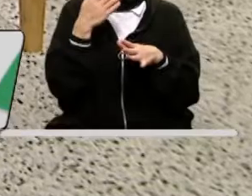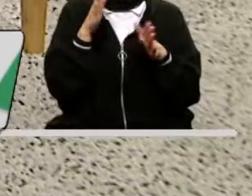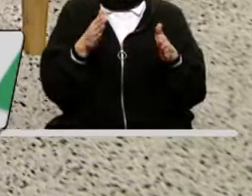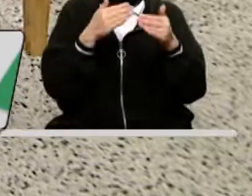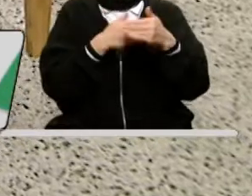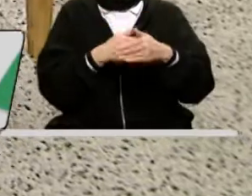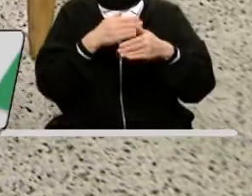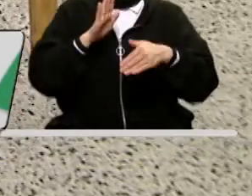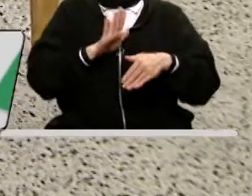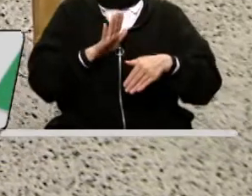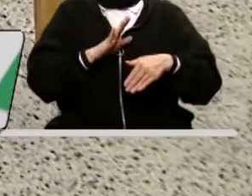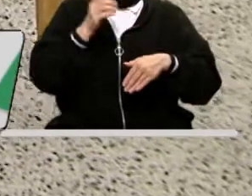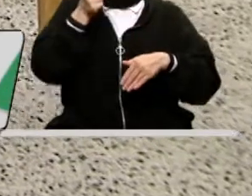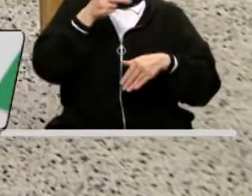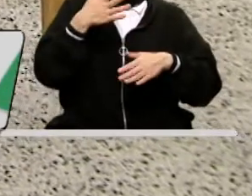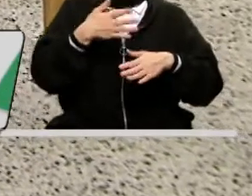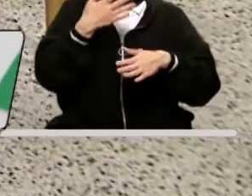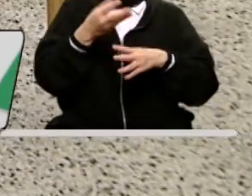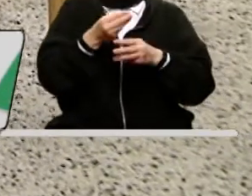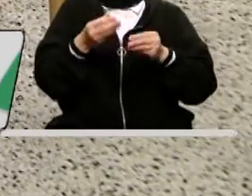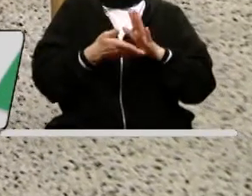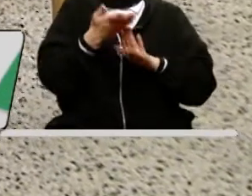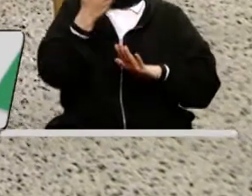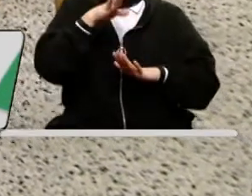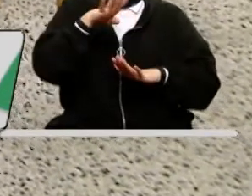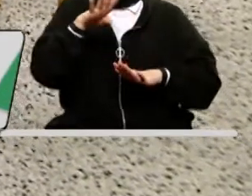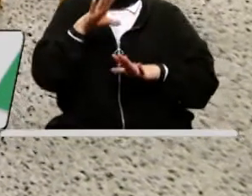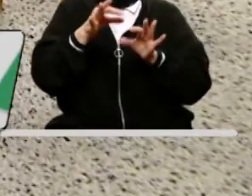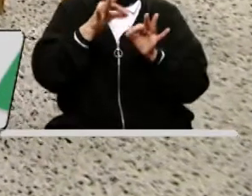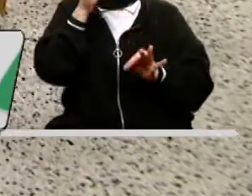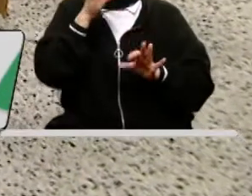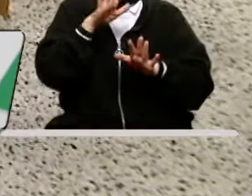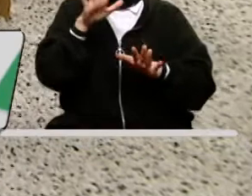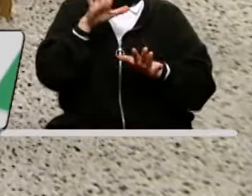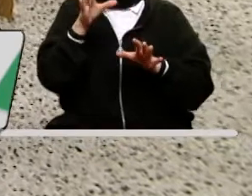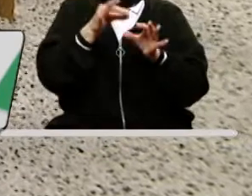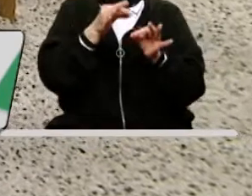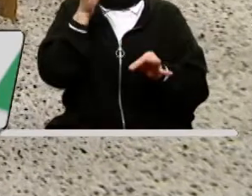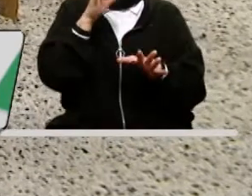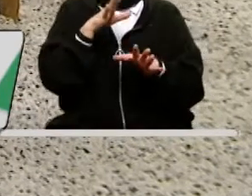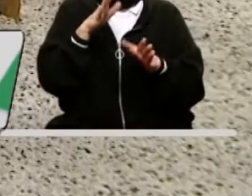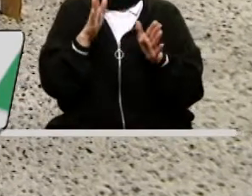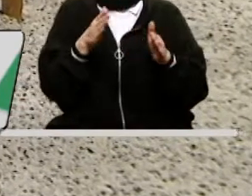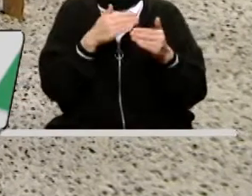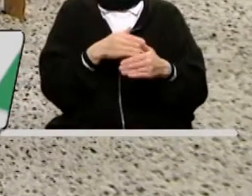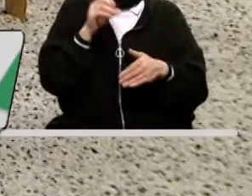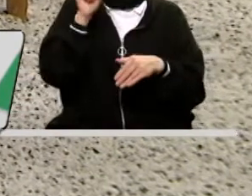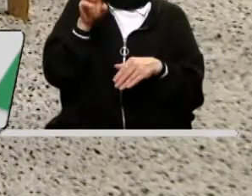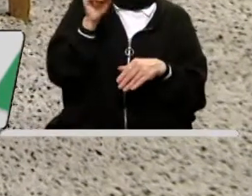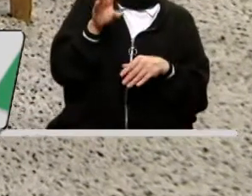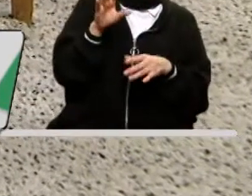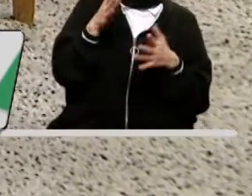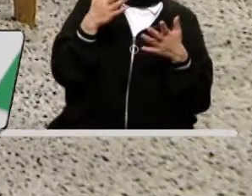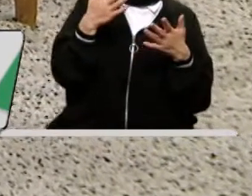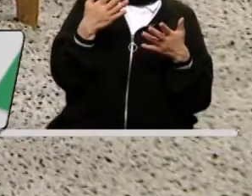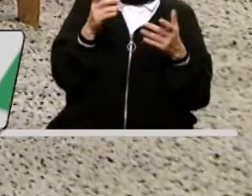yüksek. 40 kişilik, 50 kişilik sınıflarda öğretmen de tabii ki ilgi odaklı, merak odaklı bir eğitim sistemine ya da proje tabanlı